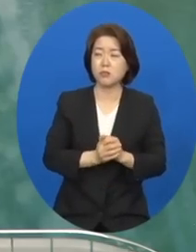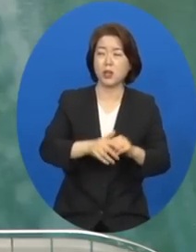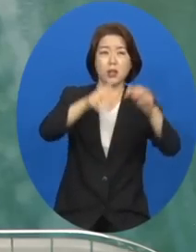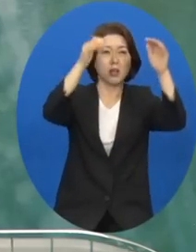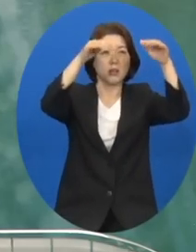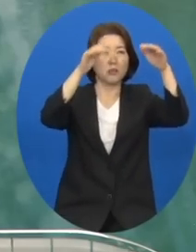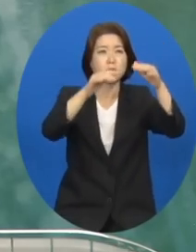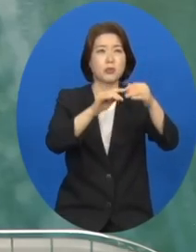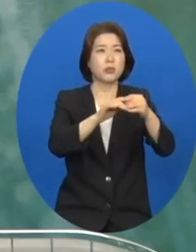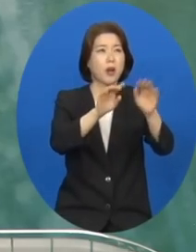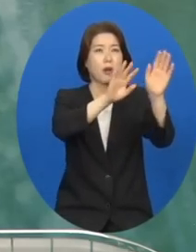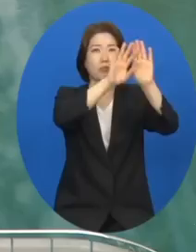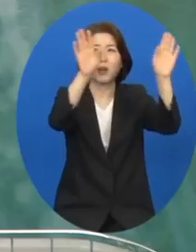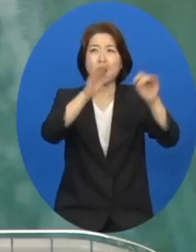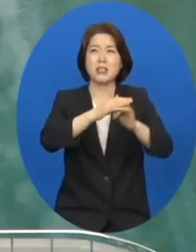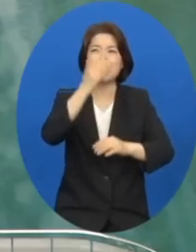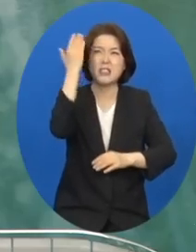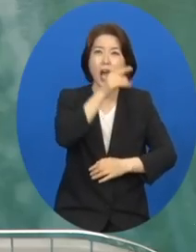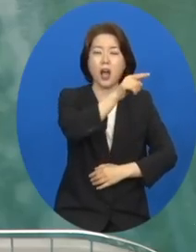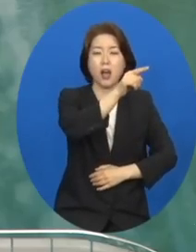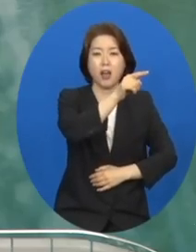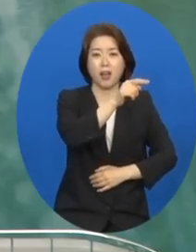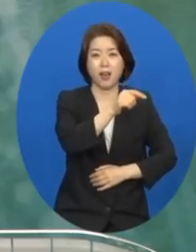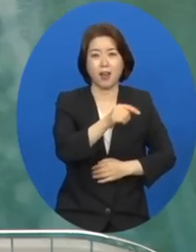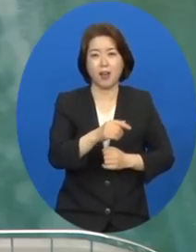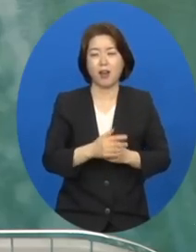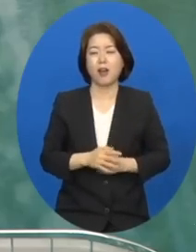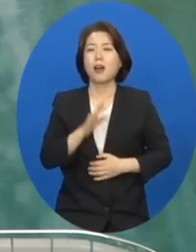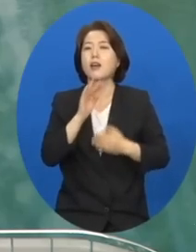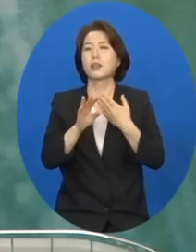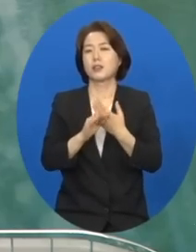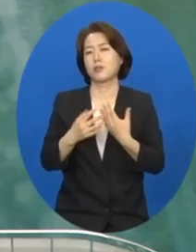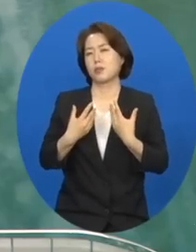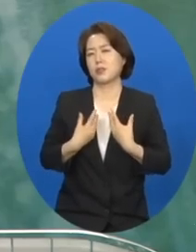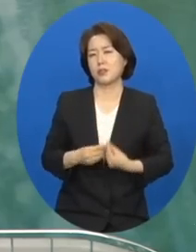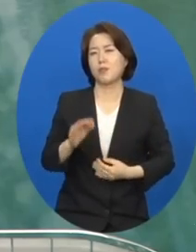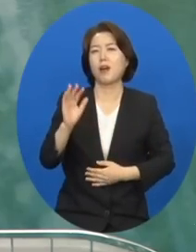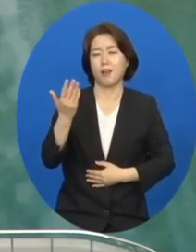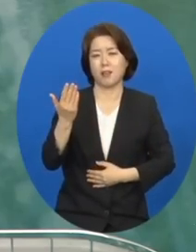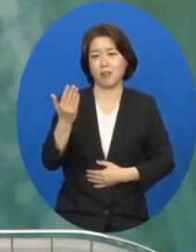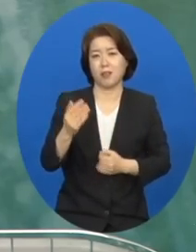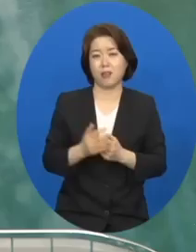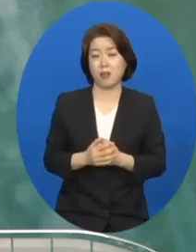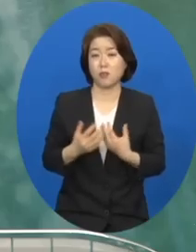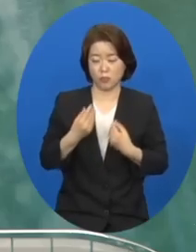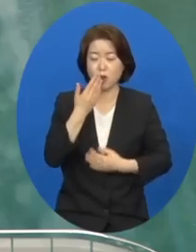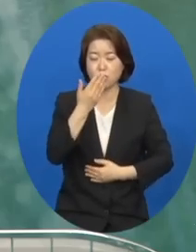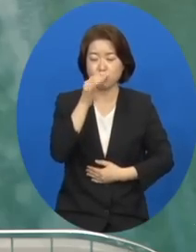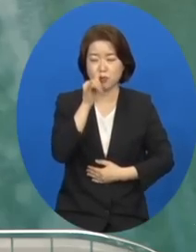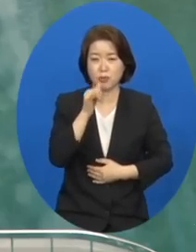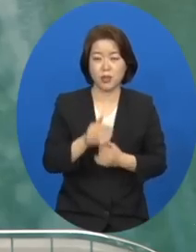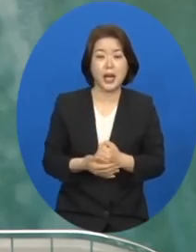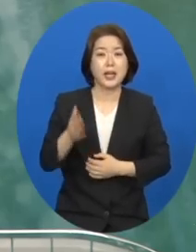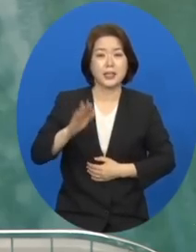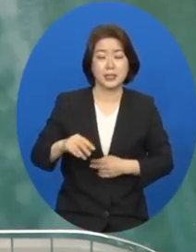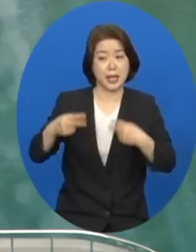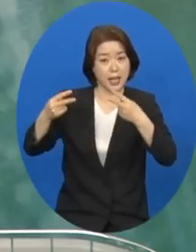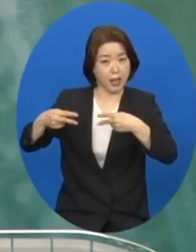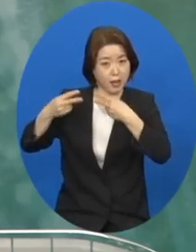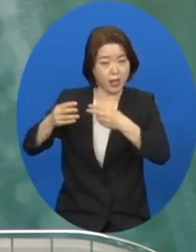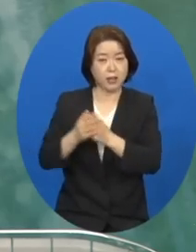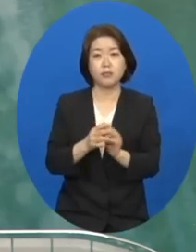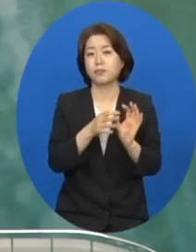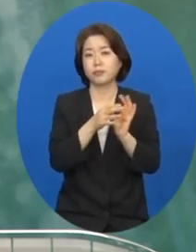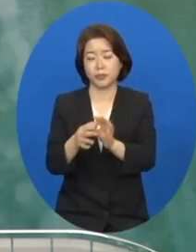징조가 보이지 않아요 그러면 사람은 실망하기 나 마련이죠 좌절할 수도 있습니다 근데 그때 1년은 요